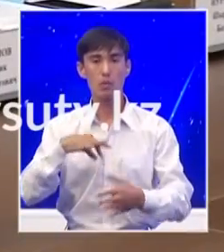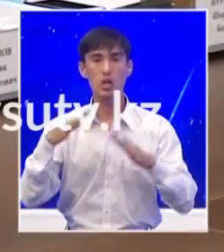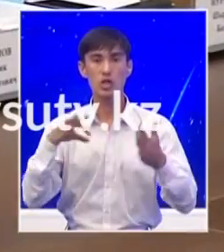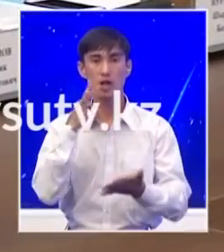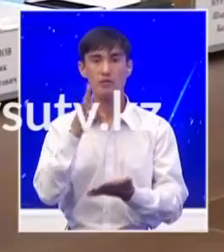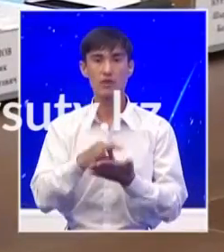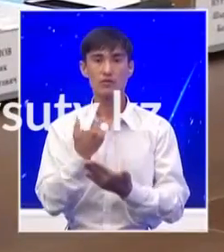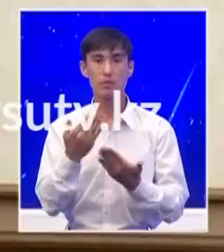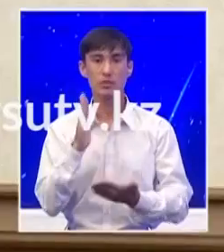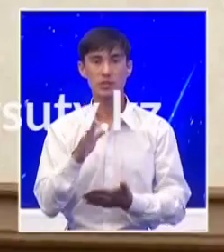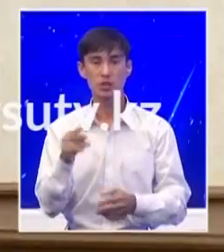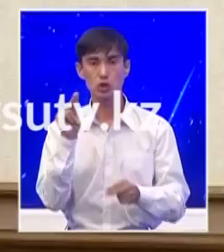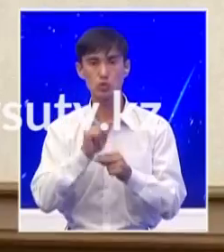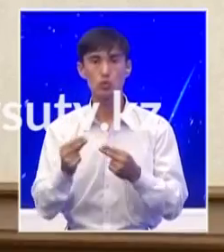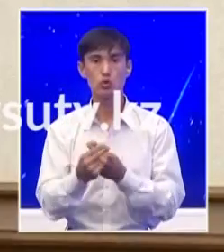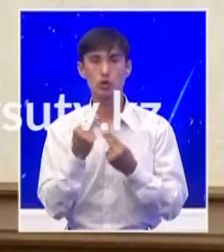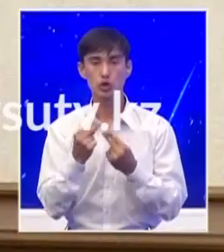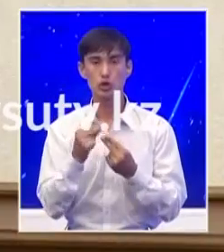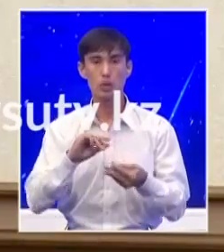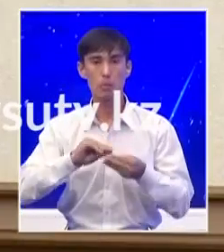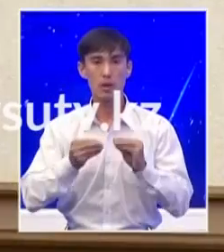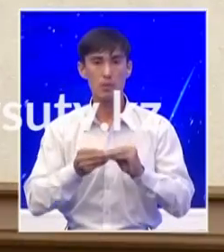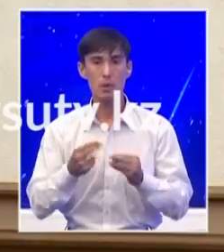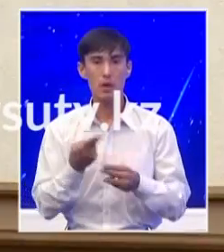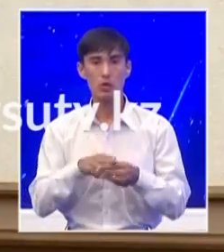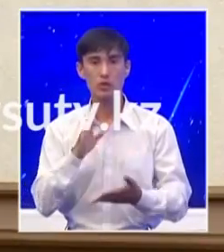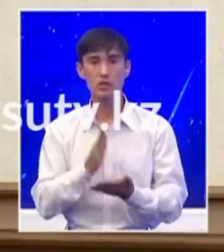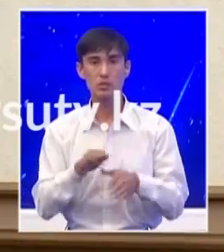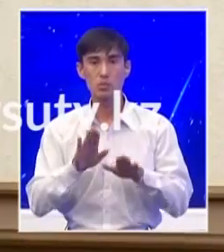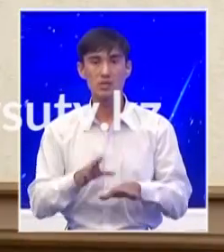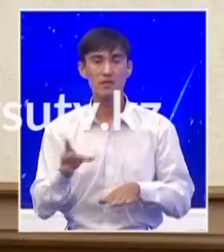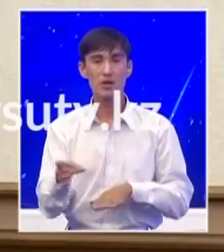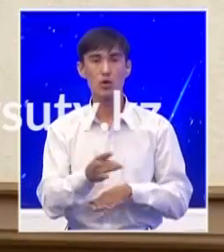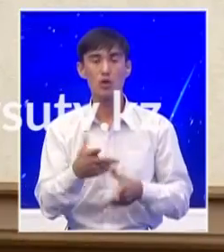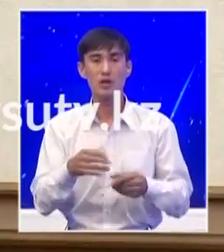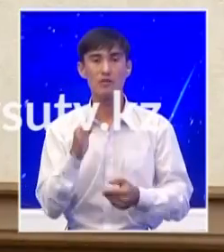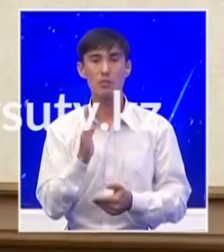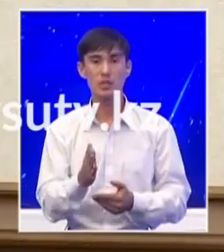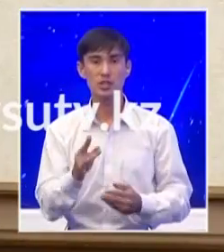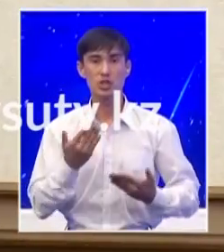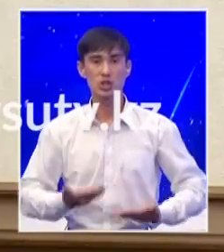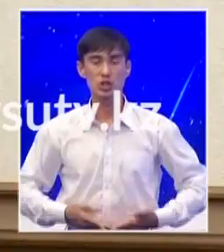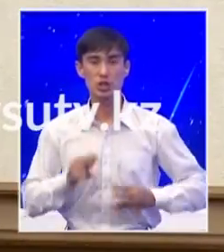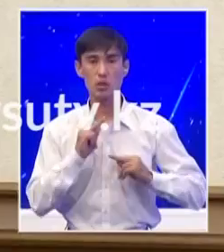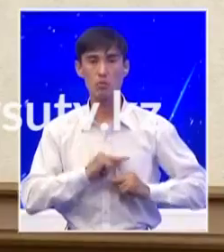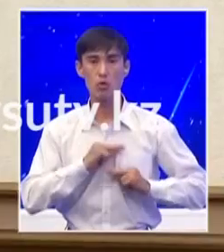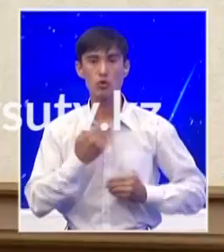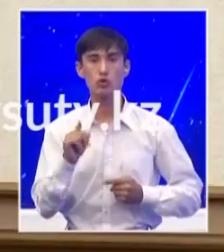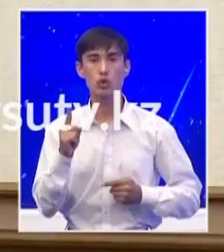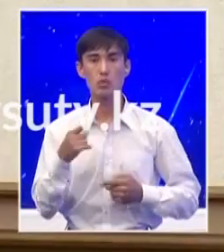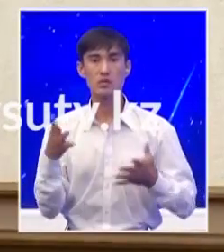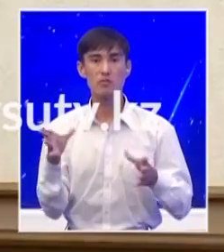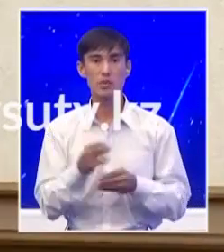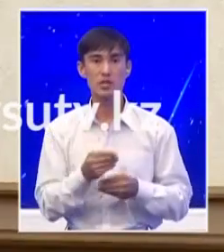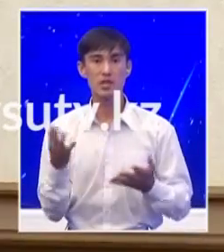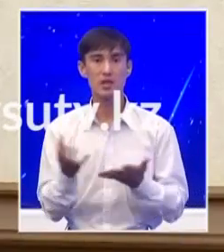ответственность. Вам предстоит изучить основные проблемы, которые имеют место в тех регионах, где вам предстоит жить и работать, чтобы совместно мы